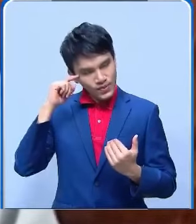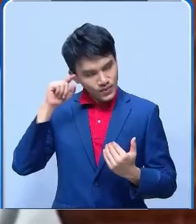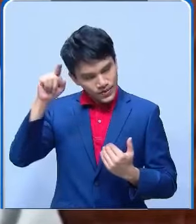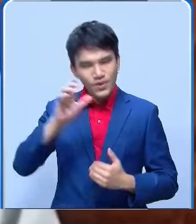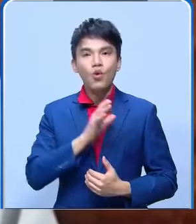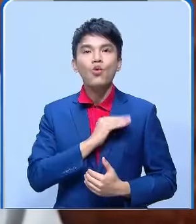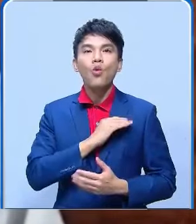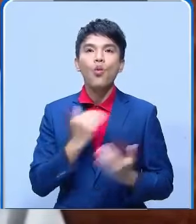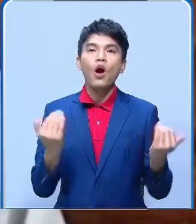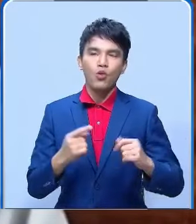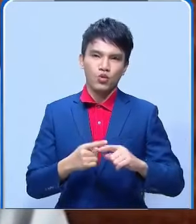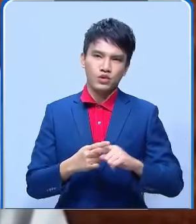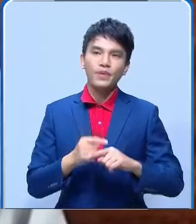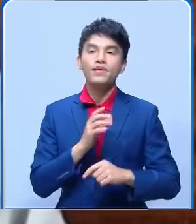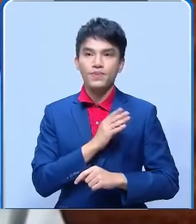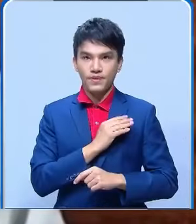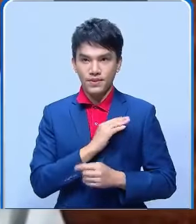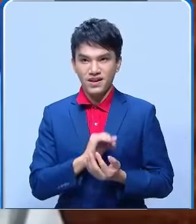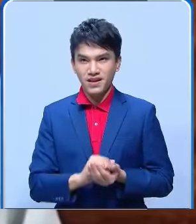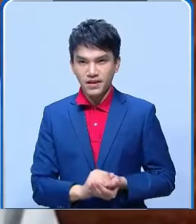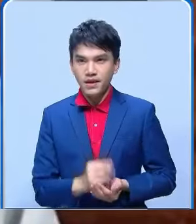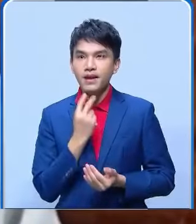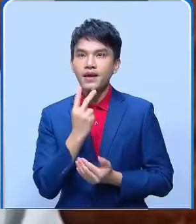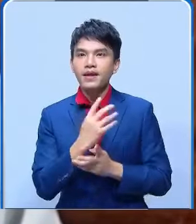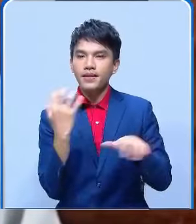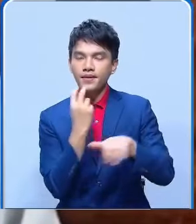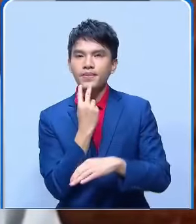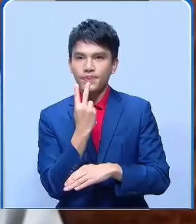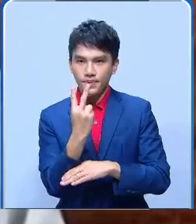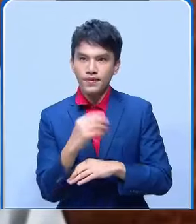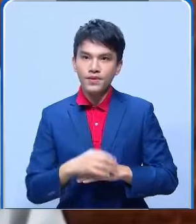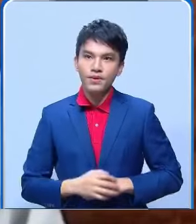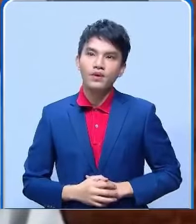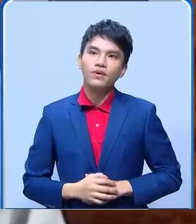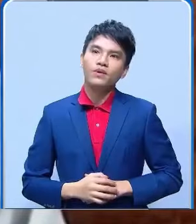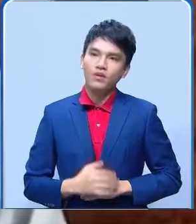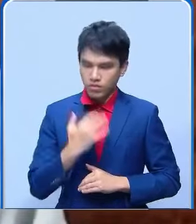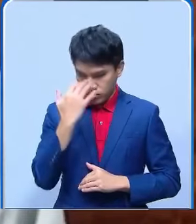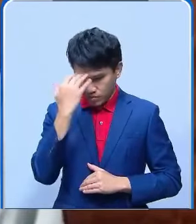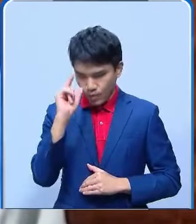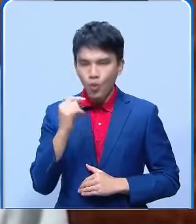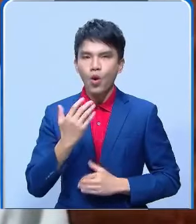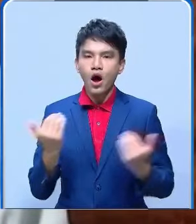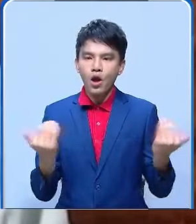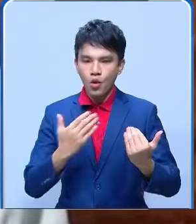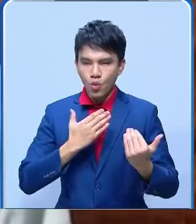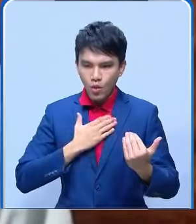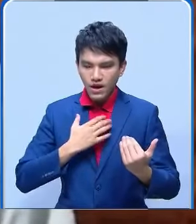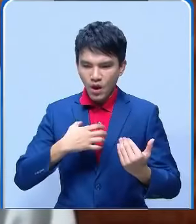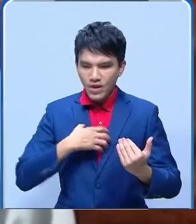กเนาะก็เคยเห็นแต่ในทีวี เพราะลูกไม่ได้สมัครใจไปคือว่